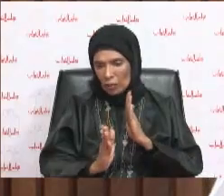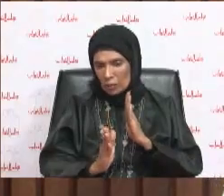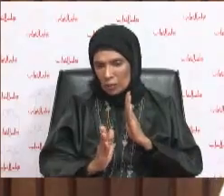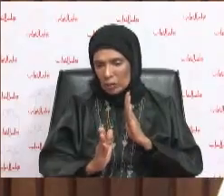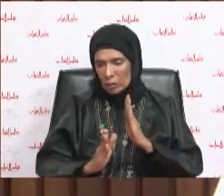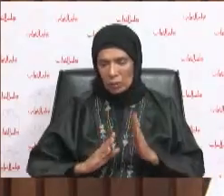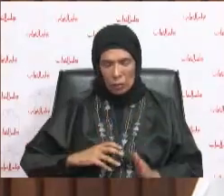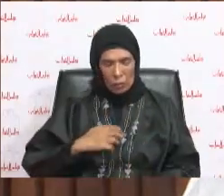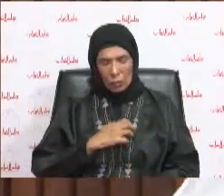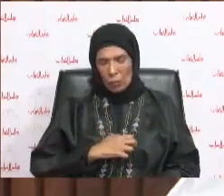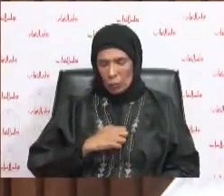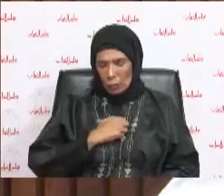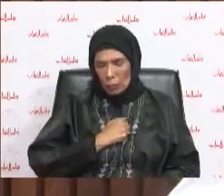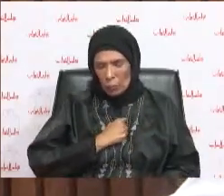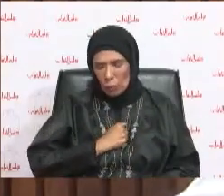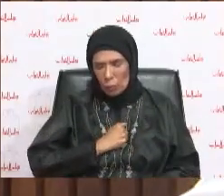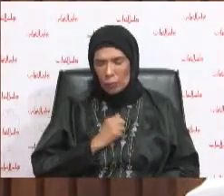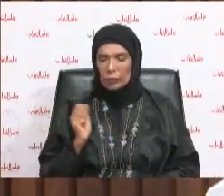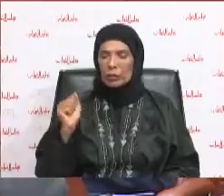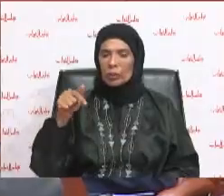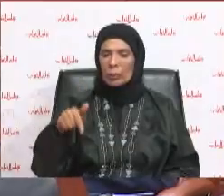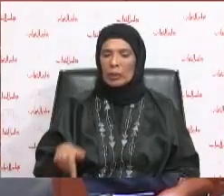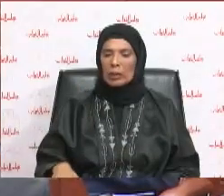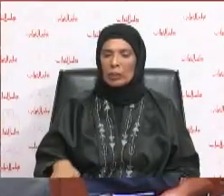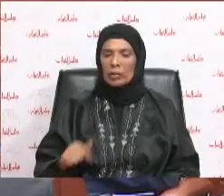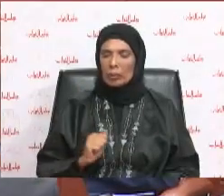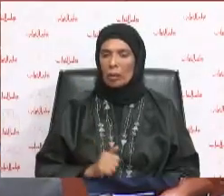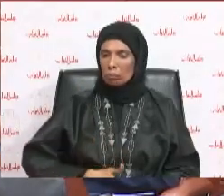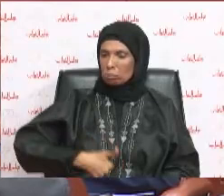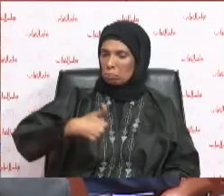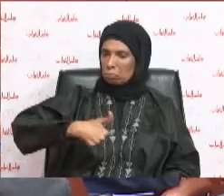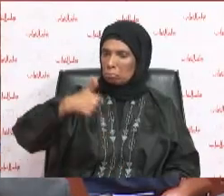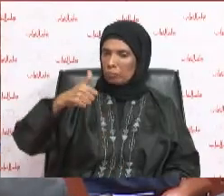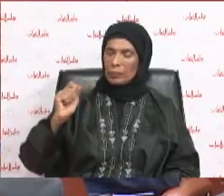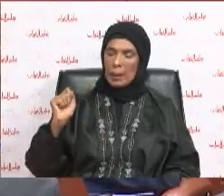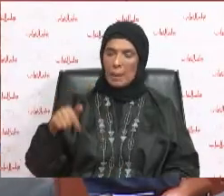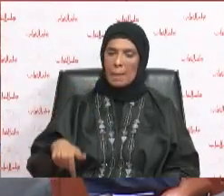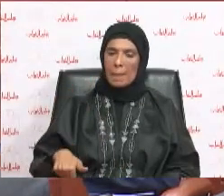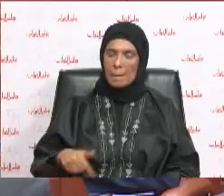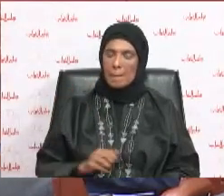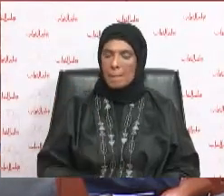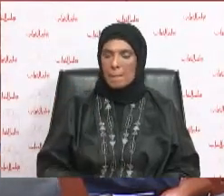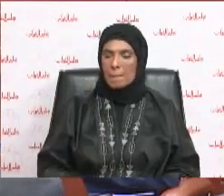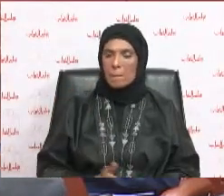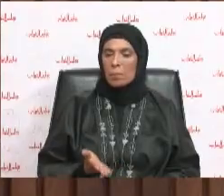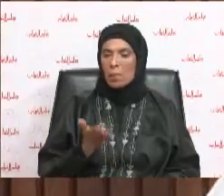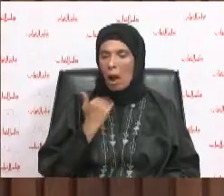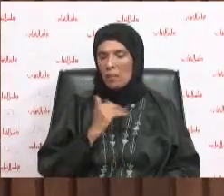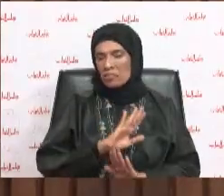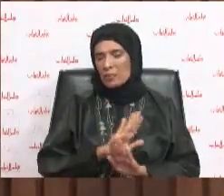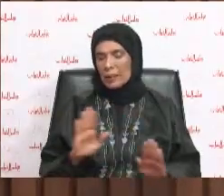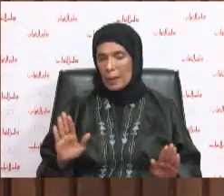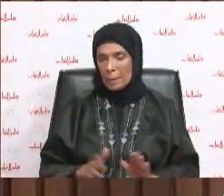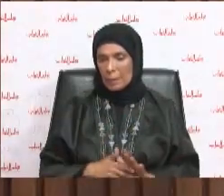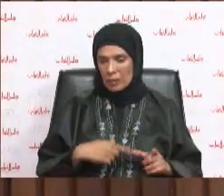هموم المواطن، فيها تقديم إنجازات المواطن، لأننا في أرض الواقع ما نشوف شيء. ولذلك